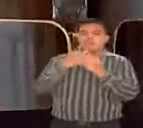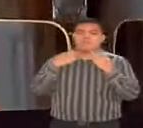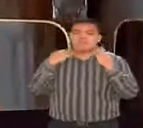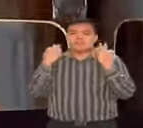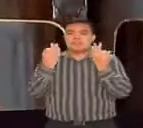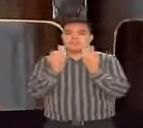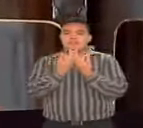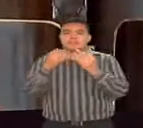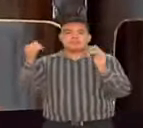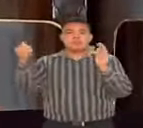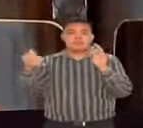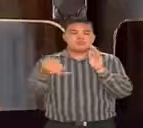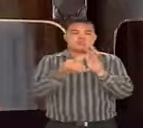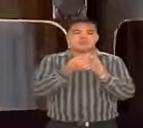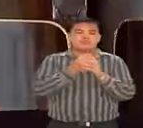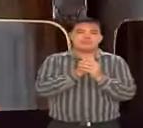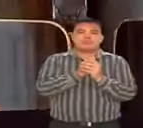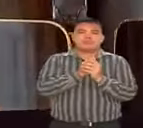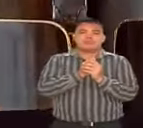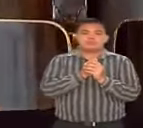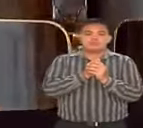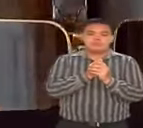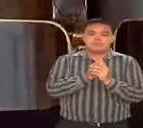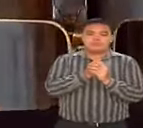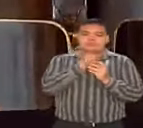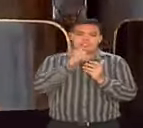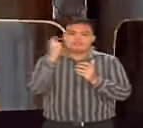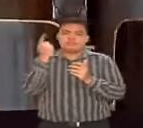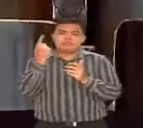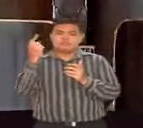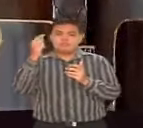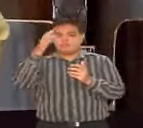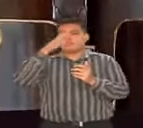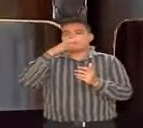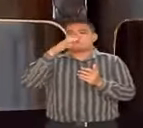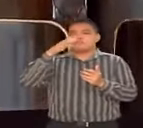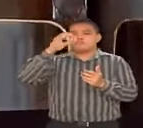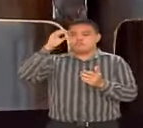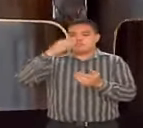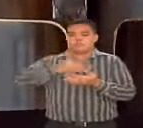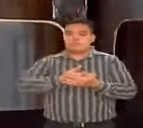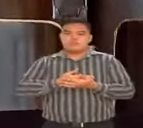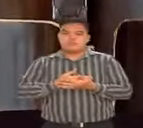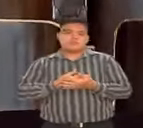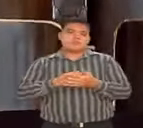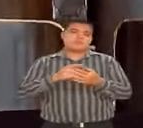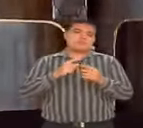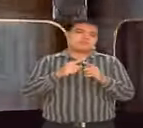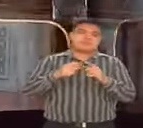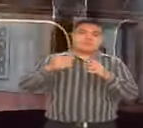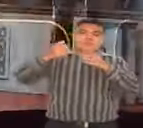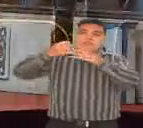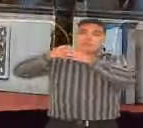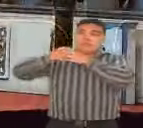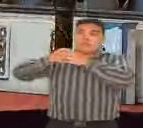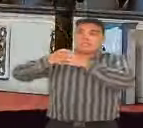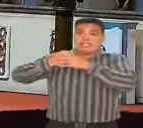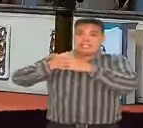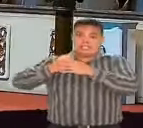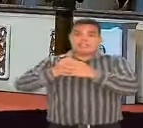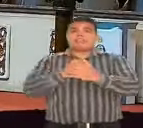tibok pamilya, pati akong, dili lang akong anak, akong pamilya, niingon ko nga, magkuan ta, mag-zipline ta, zipline. Kana bang,